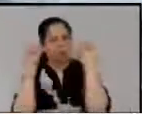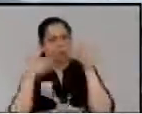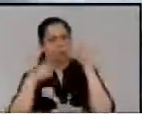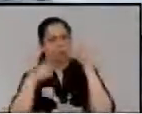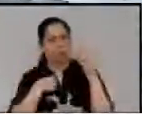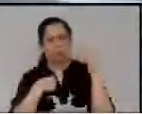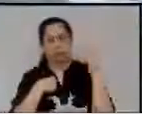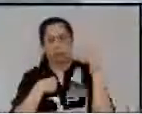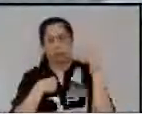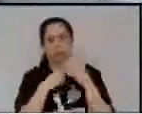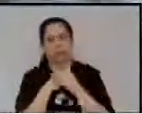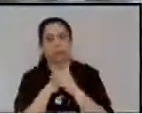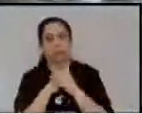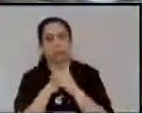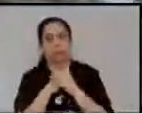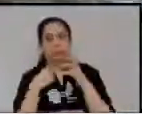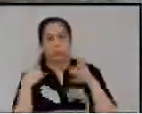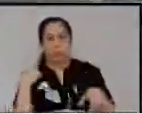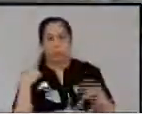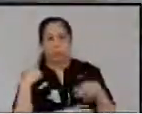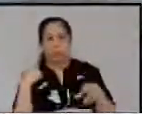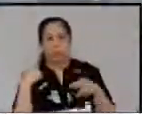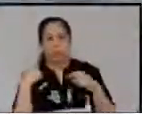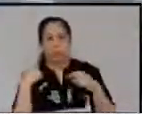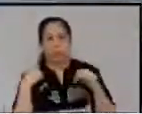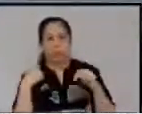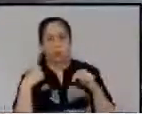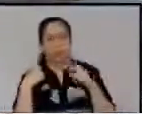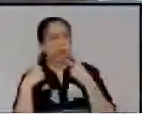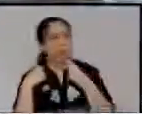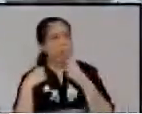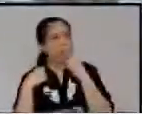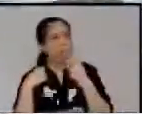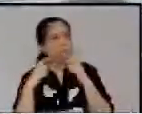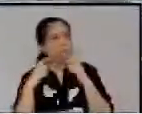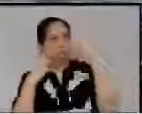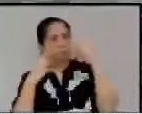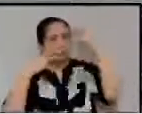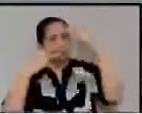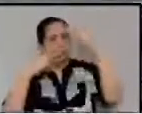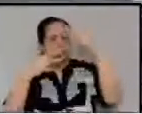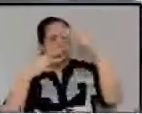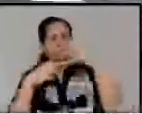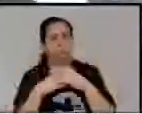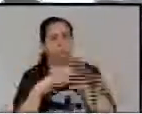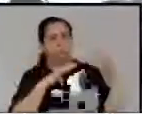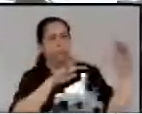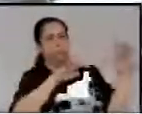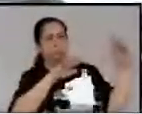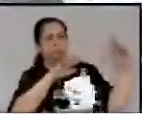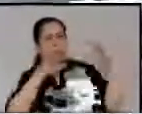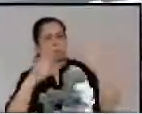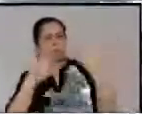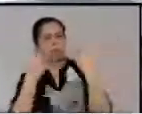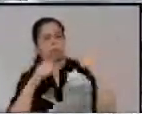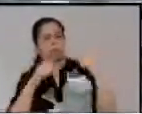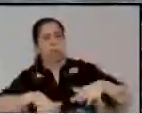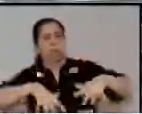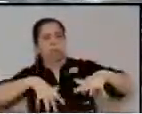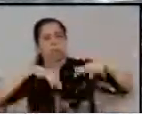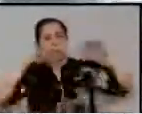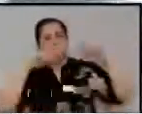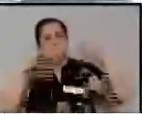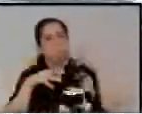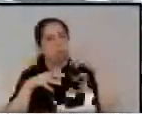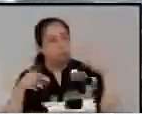bagay na ano, nangalaglag na. So wala kayong naisalba na eh? Wala. Ang naisalba namin yung mga damit lang namin.